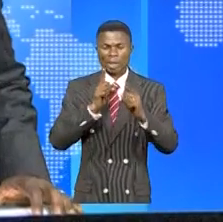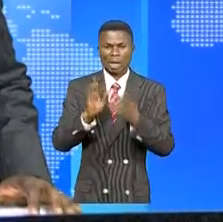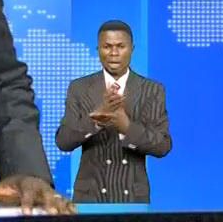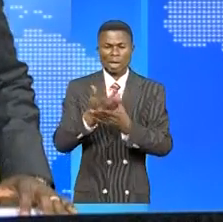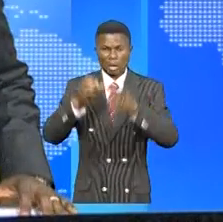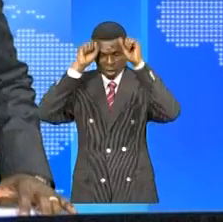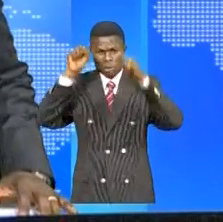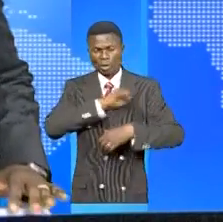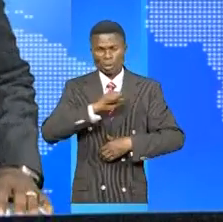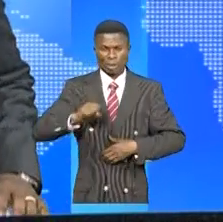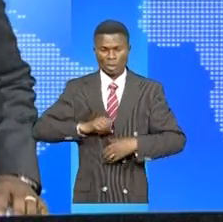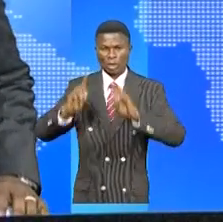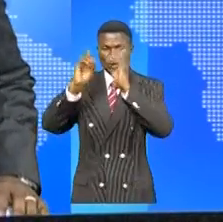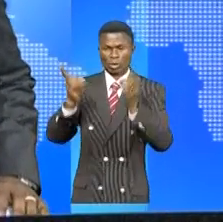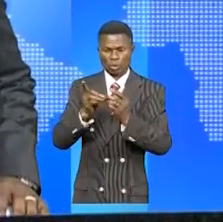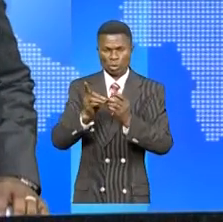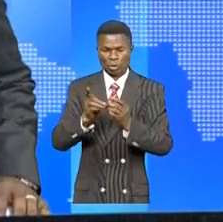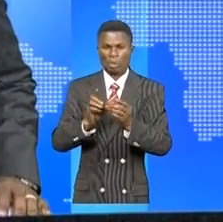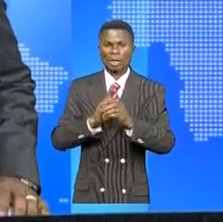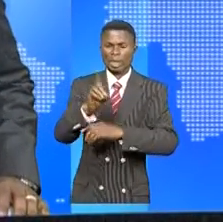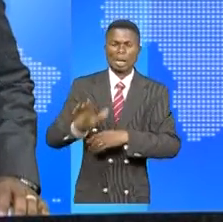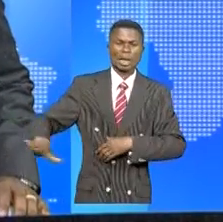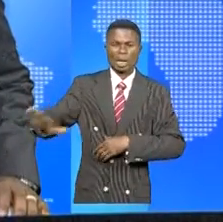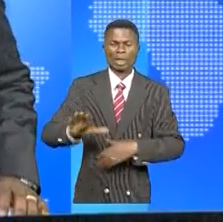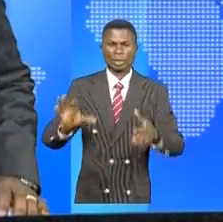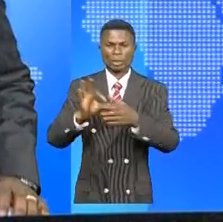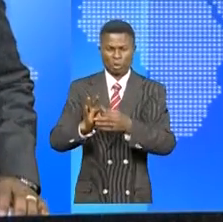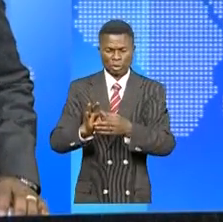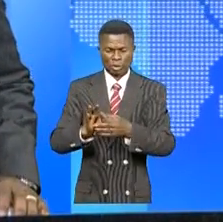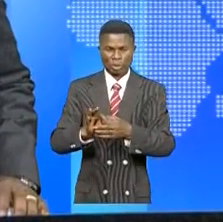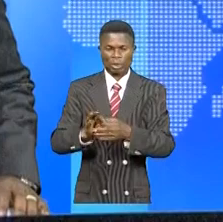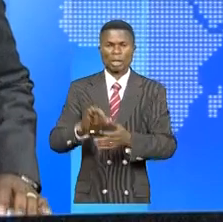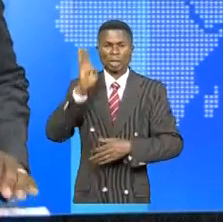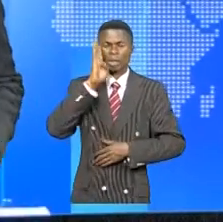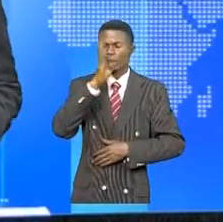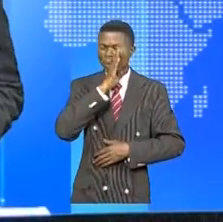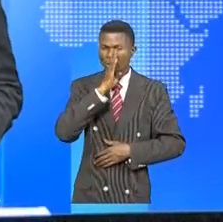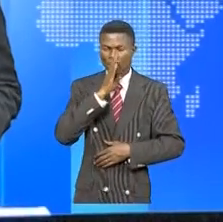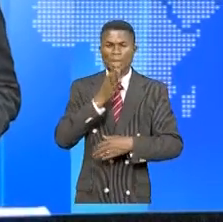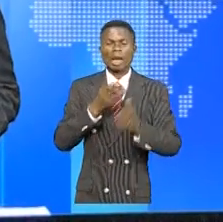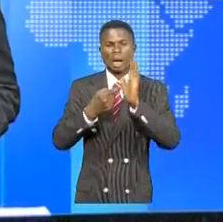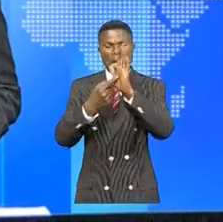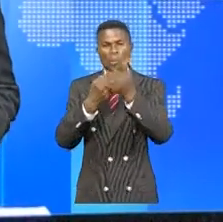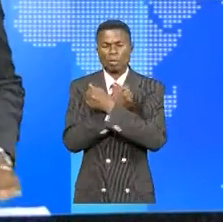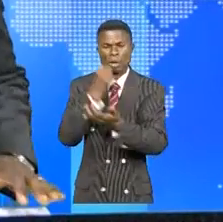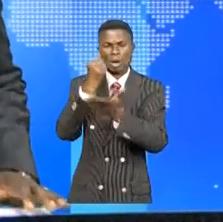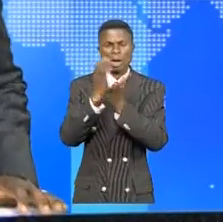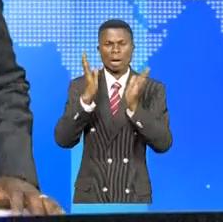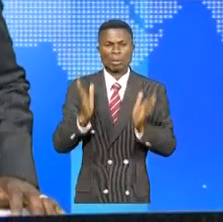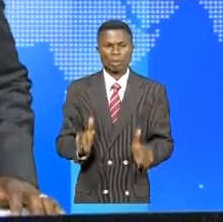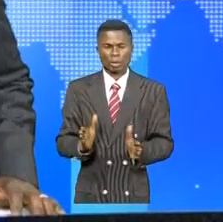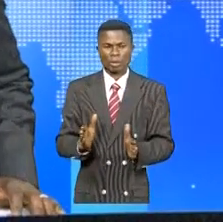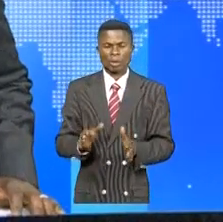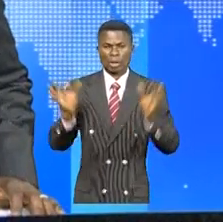et la délégation du programme des Nations Unies pour le développement. Modeste Bahati-Lukwebo a aussi offert son hospitalité à l'ambassadeur de